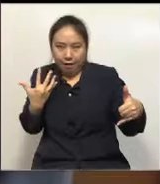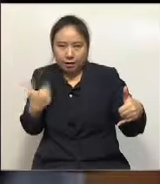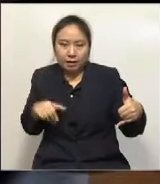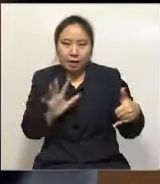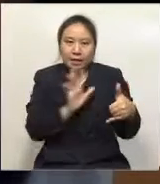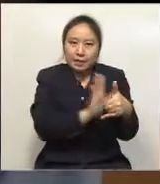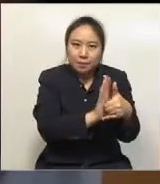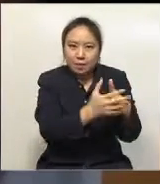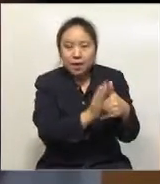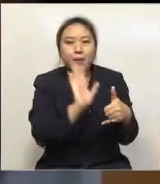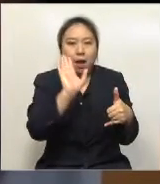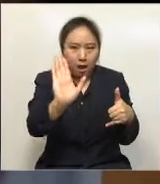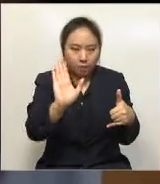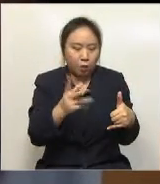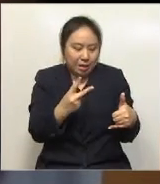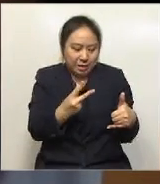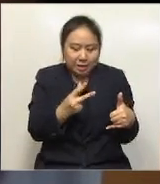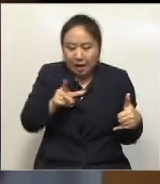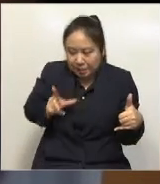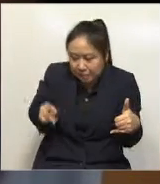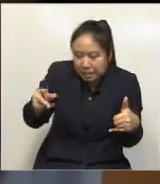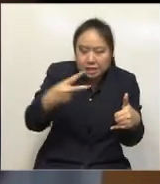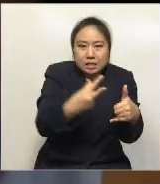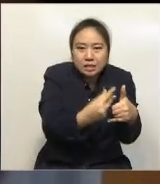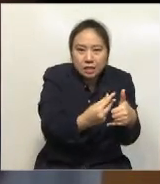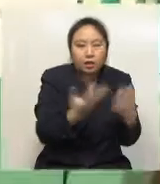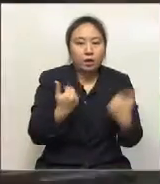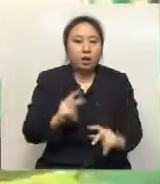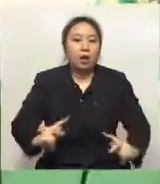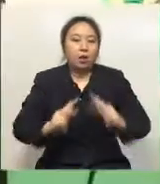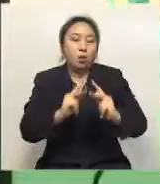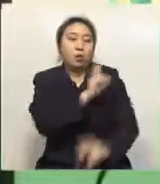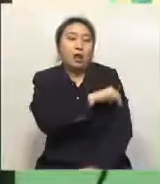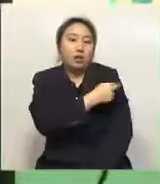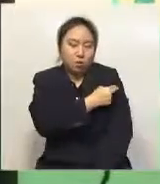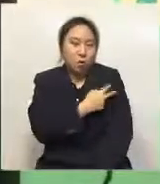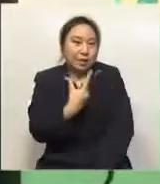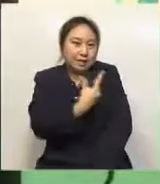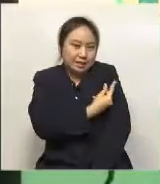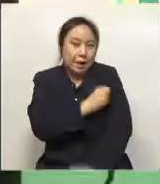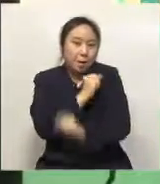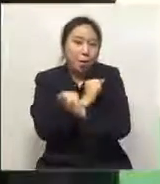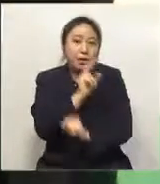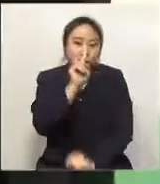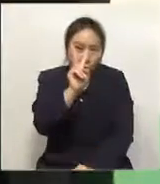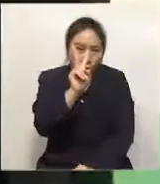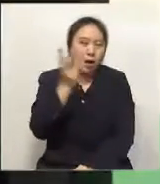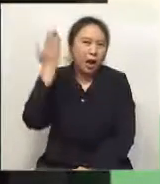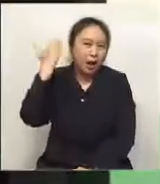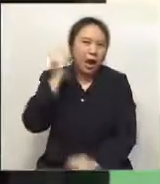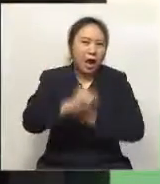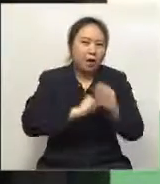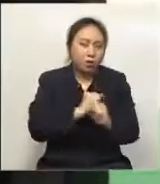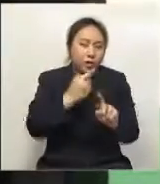าไปฉีดวัคซีนป้องกันซึ่งปัจจุบันกระทรวงสาธารณสุขให้วัคซีนป้องกันโรคหัด2ครั้งครั้งแรกก็คือเมื่อเด็กๆอ